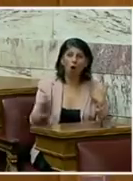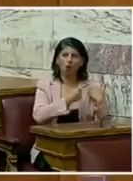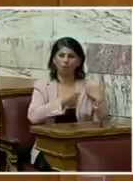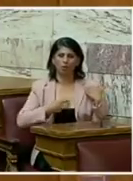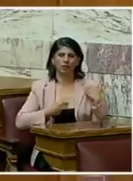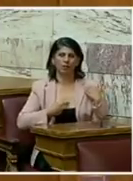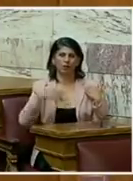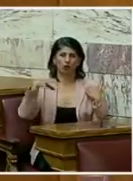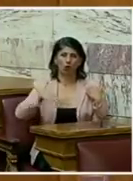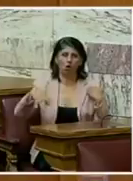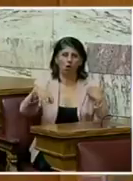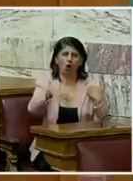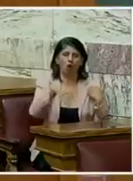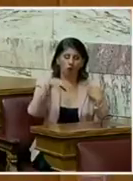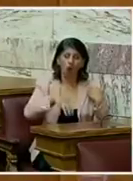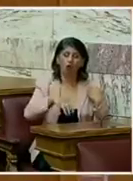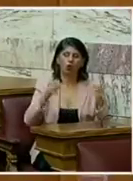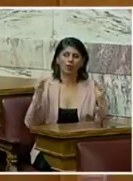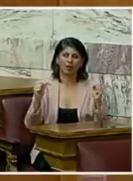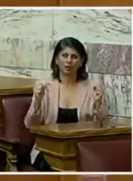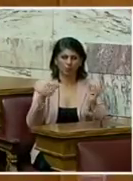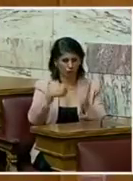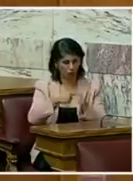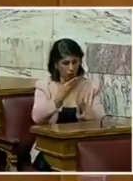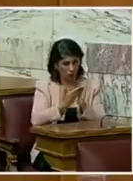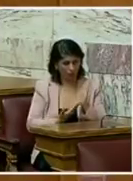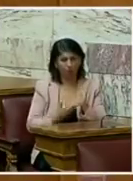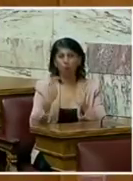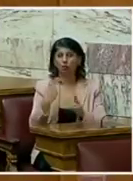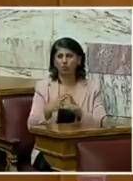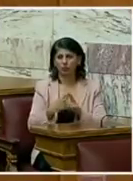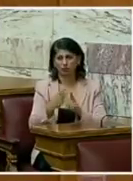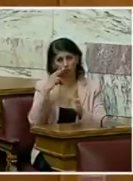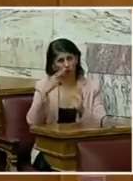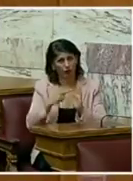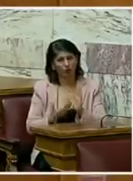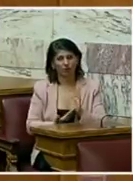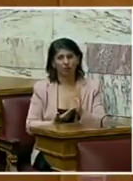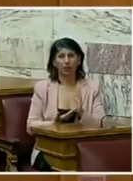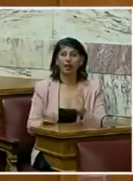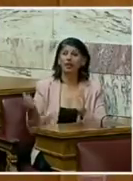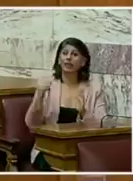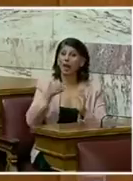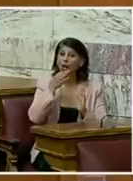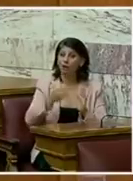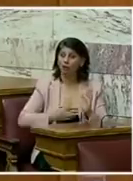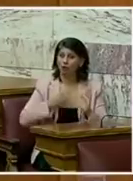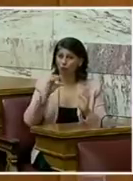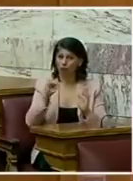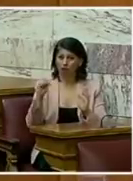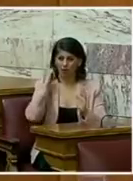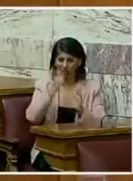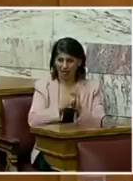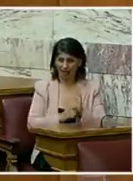υγείας. Το έχω εδώ, θα το δώσω να το δείτε, παρακαλώ, είναι πολύ σημαντικό. Επίσης και ένα άλλο έγγραφο του κ. Σούλα. Η έκθεση που κατέθεσε στο Ελληνικό